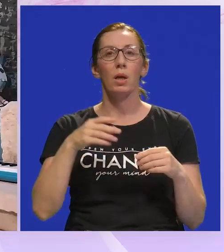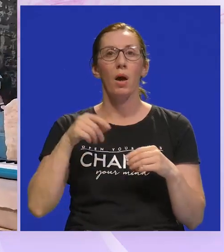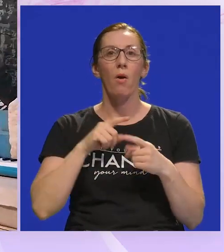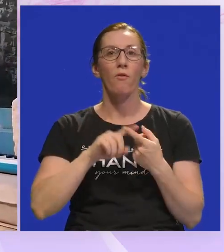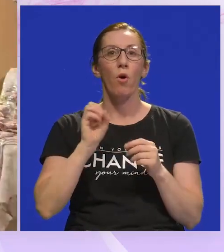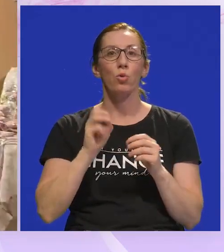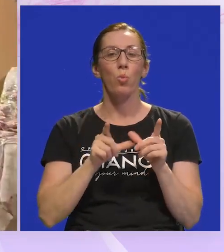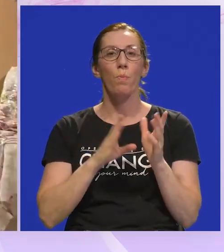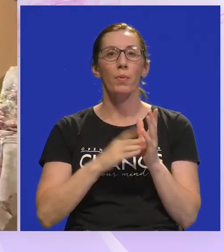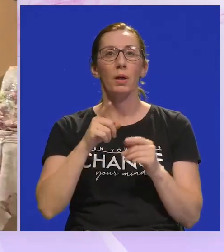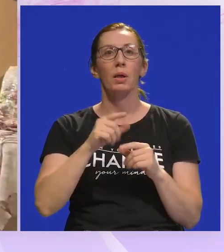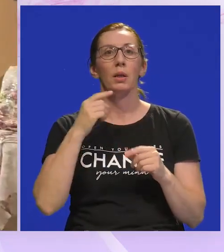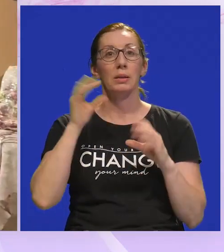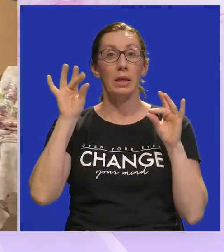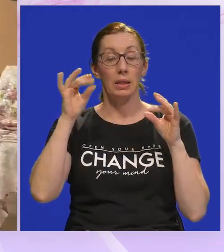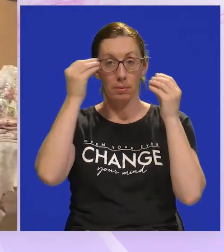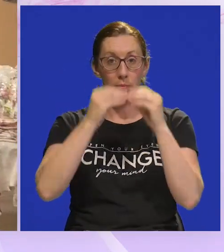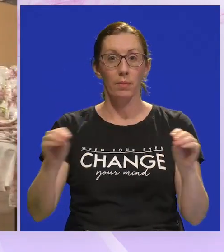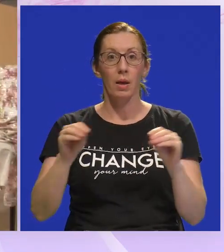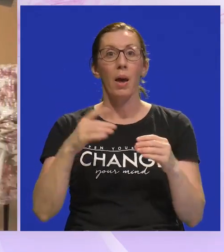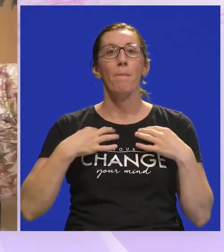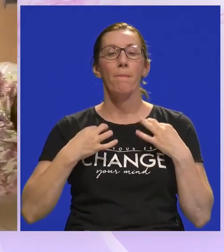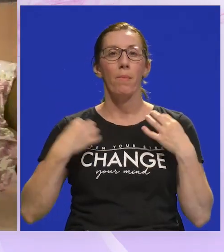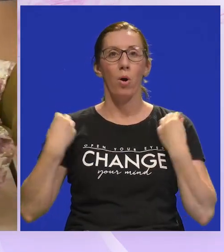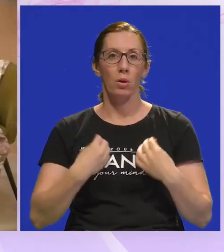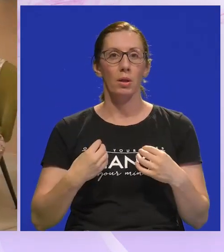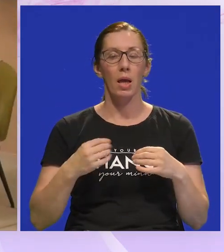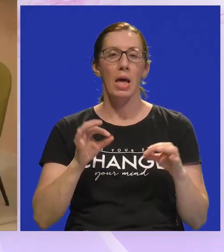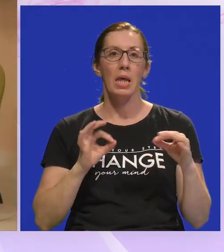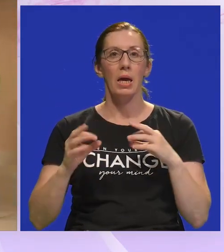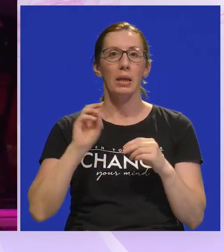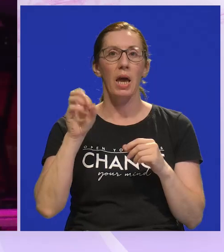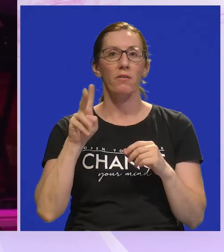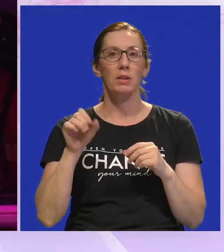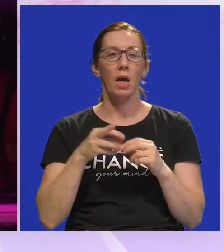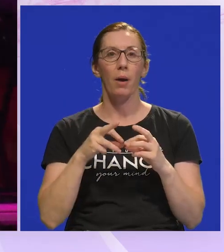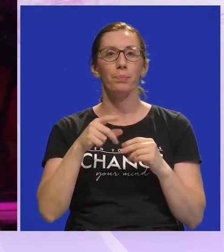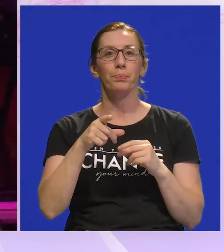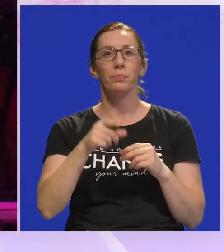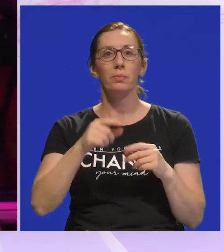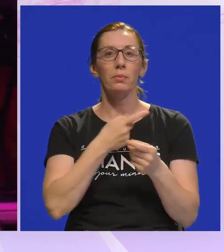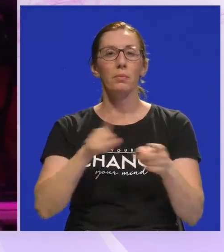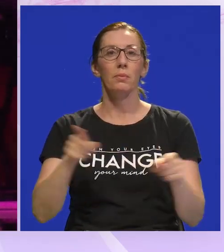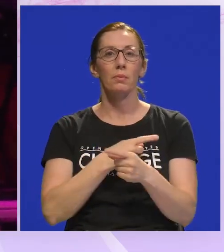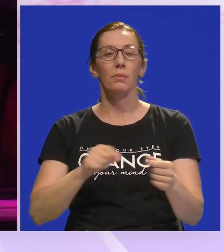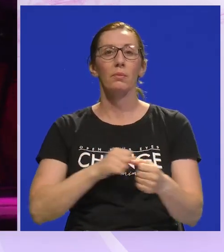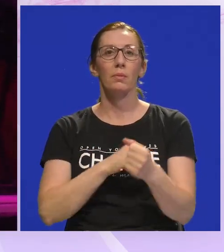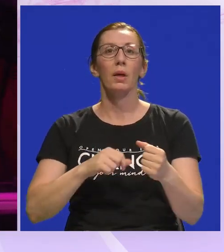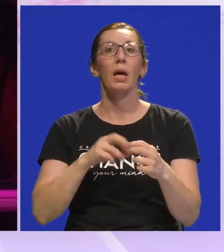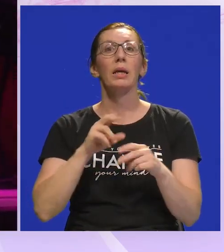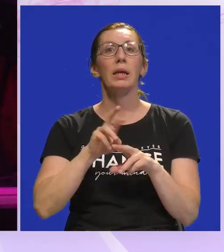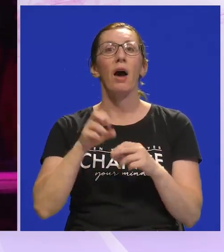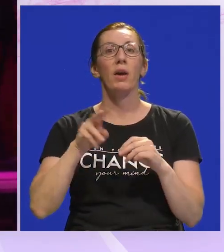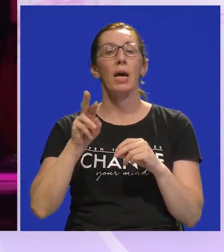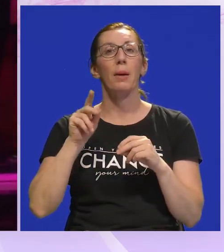Pulskom forumu, te najavljujemo jubilarno 10. izdanje moderne revije Anje Stehlik. Nakon toga idemo na koncert Parnog valjka